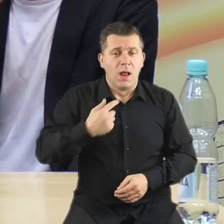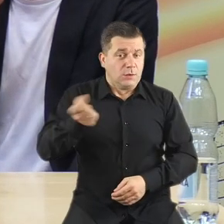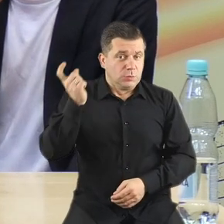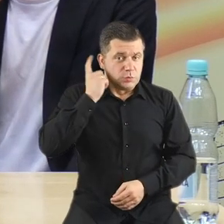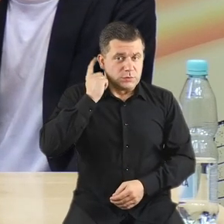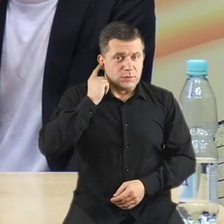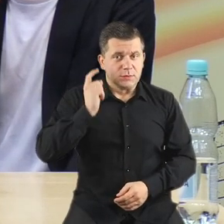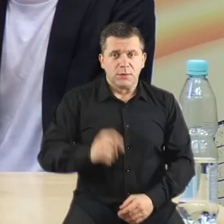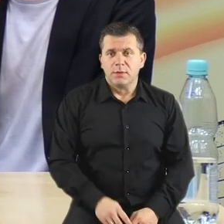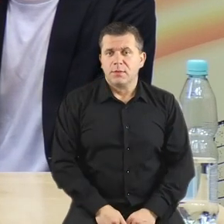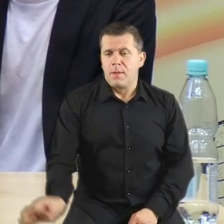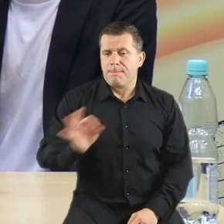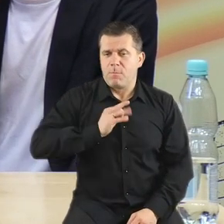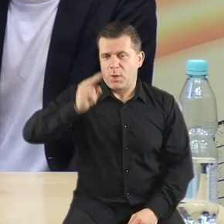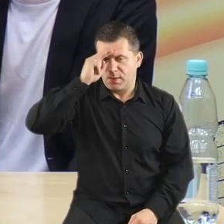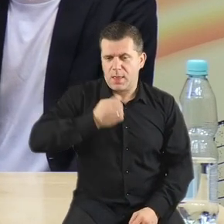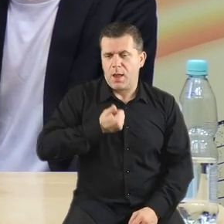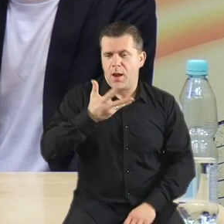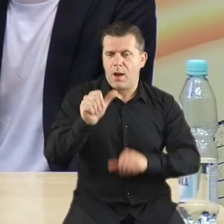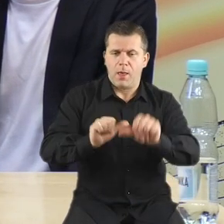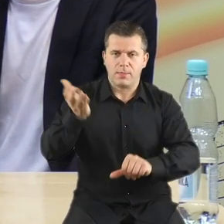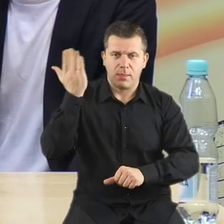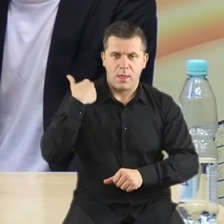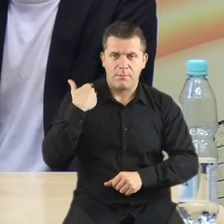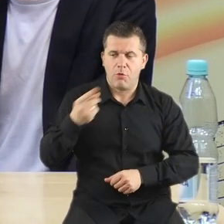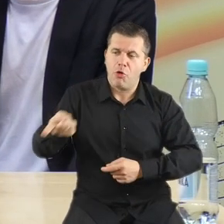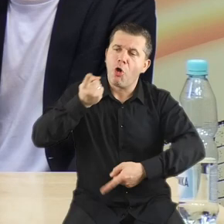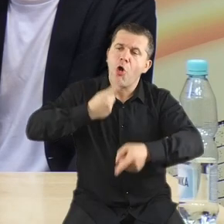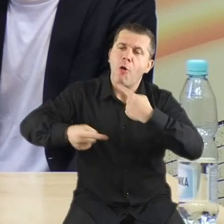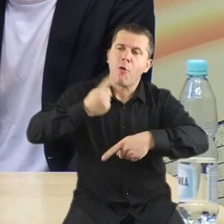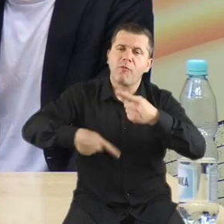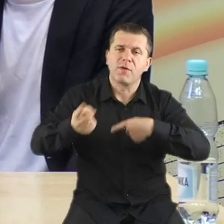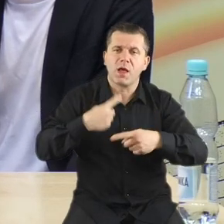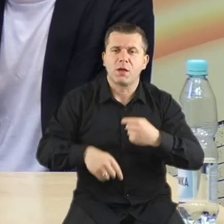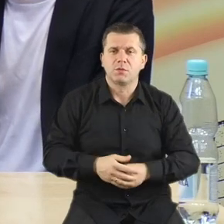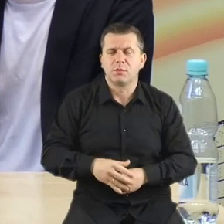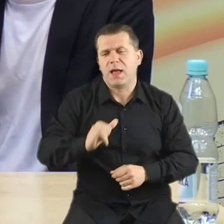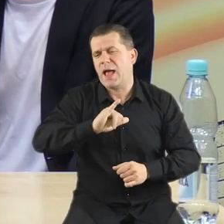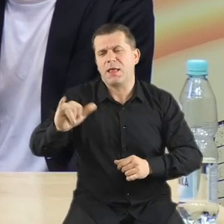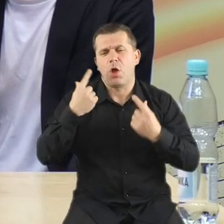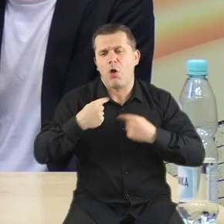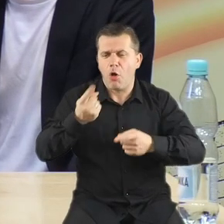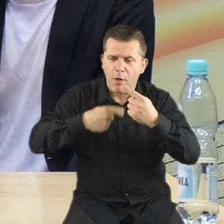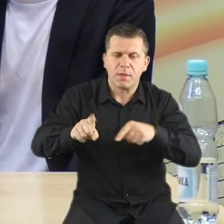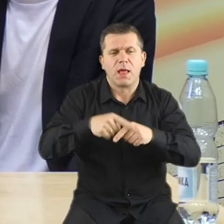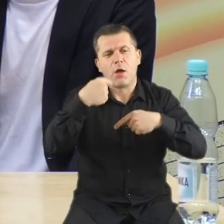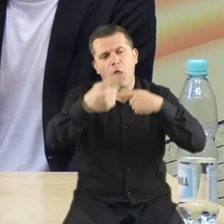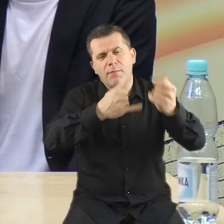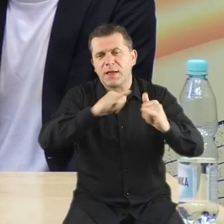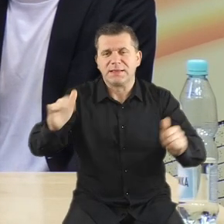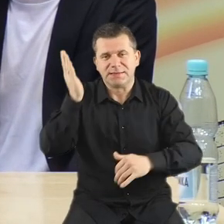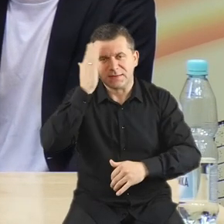słyszałem mojego tatę kilka lat temu, jak opowiadał no, komuś tam, swoim